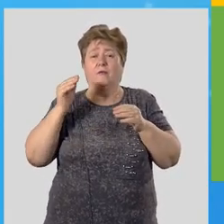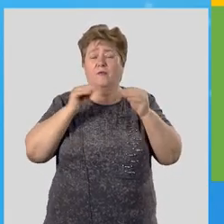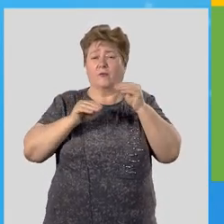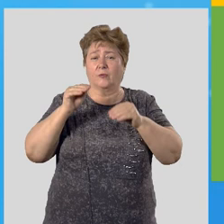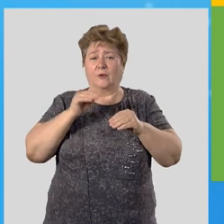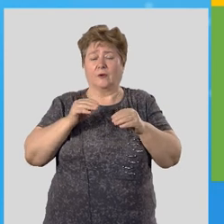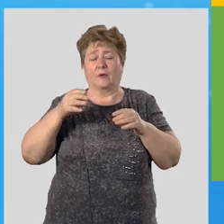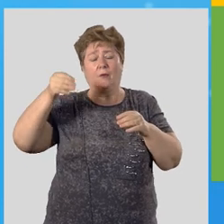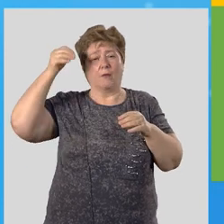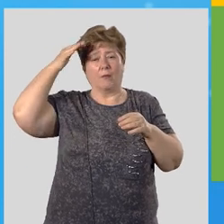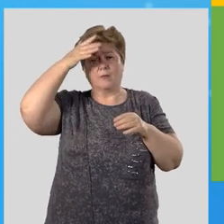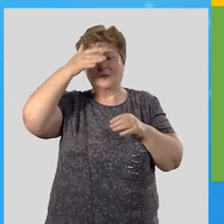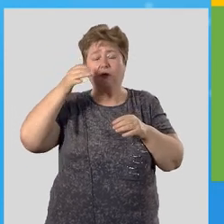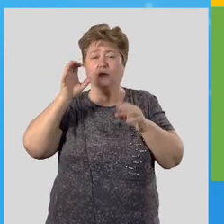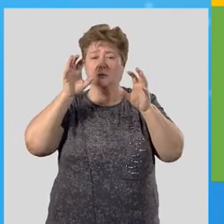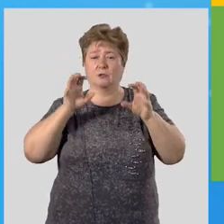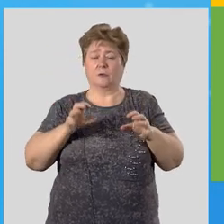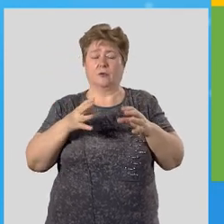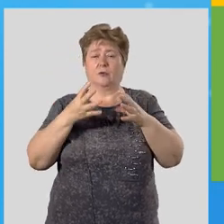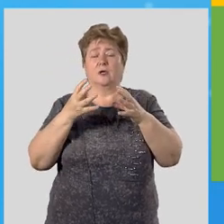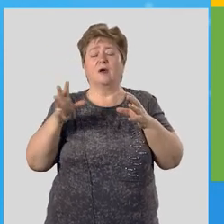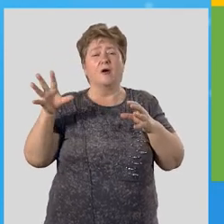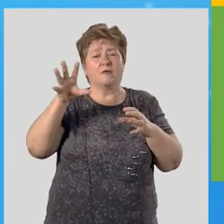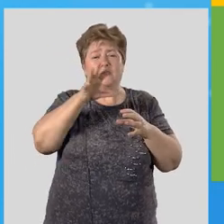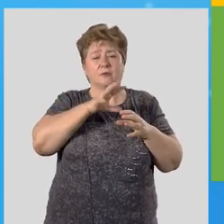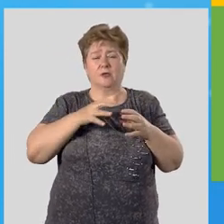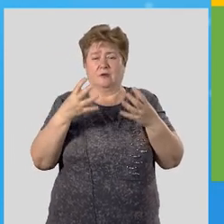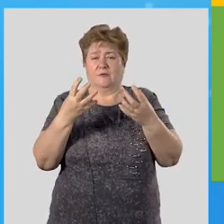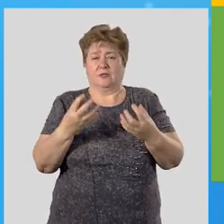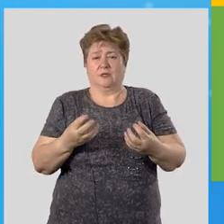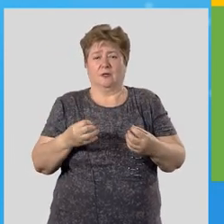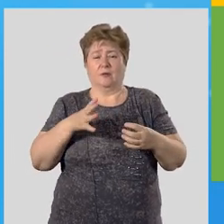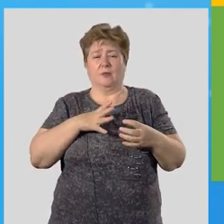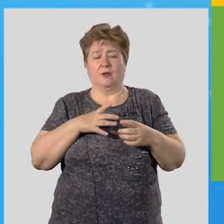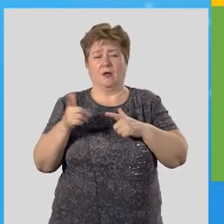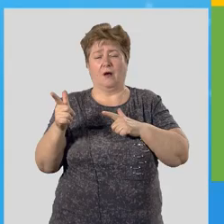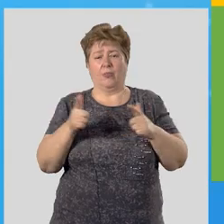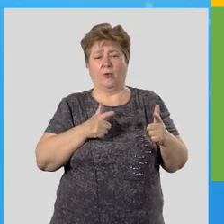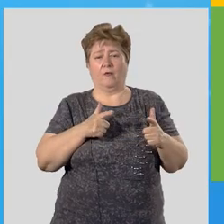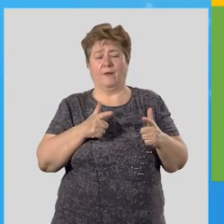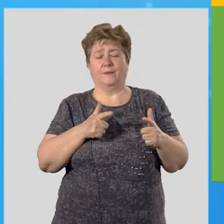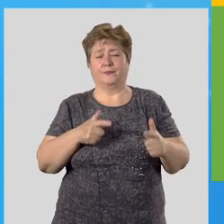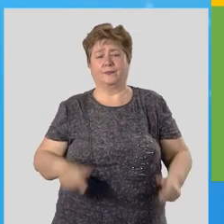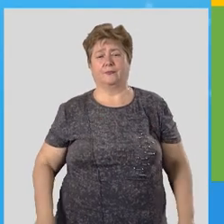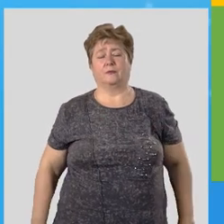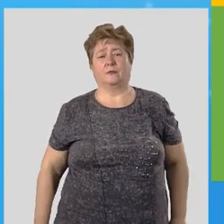формулировка гипотезы о законе всемирного тяготения была уже готова.